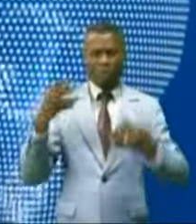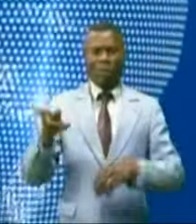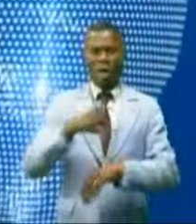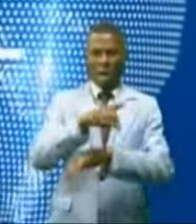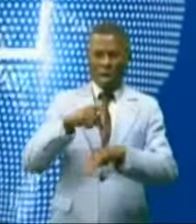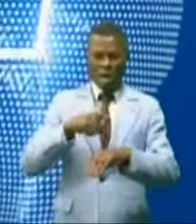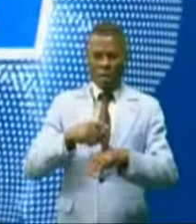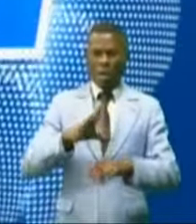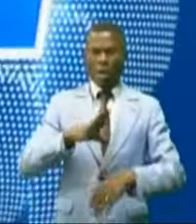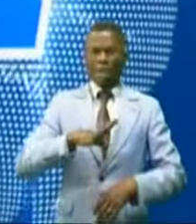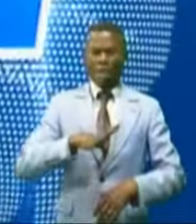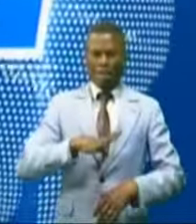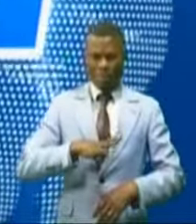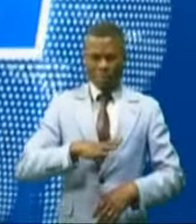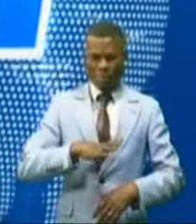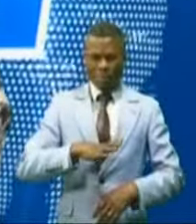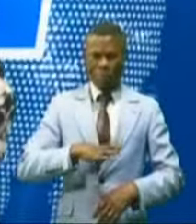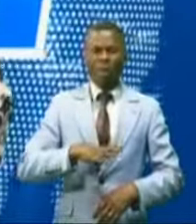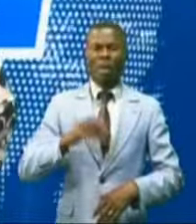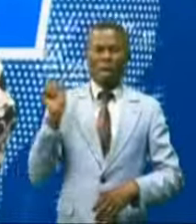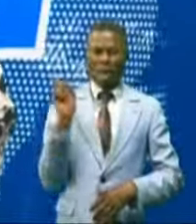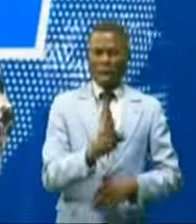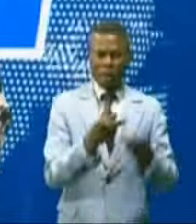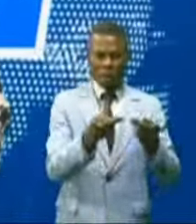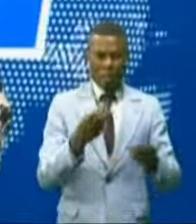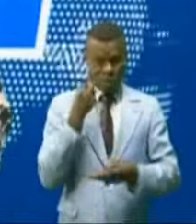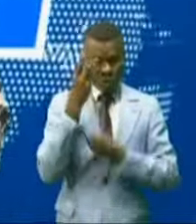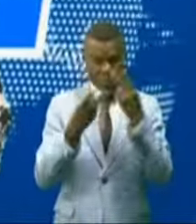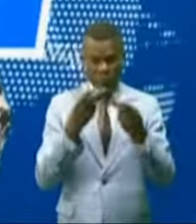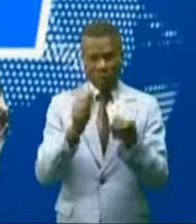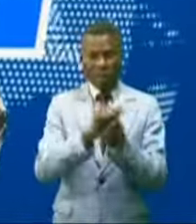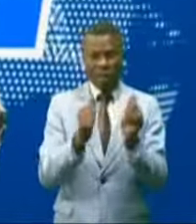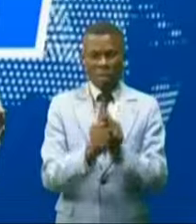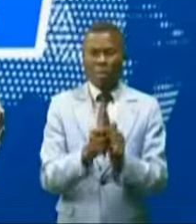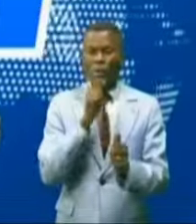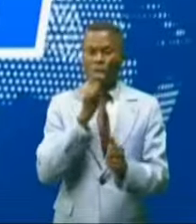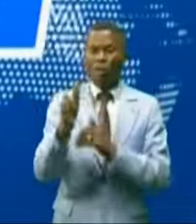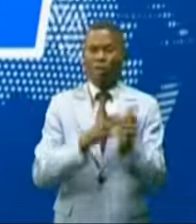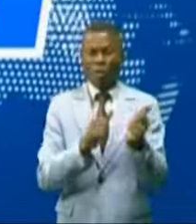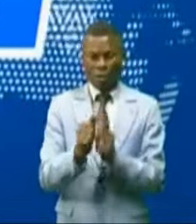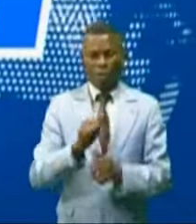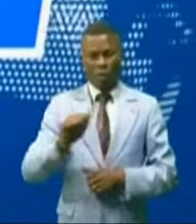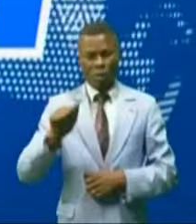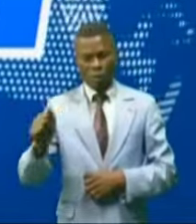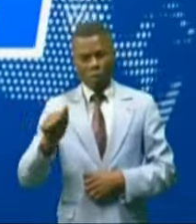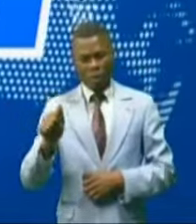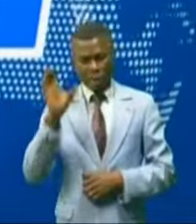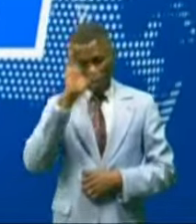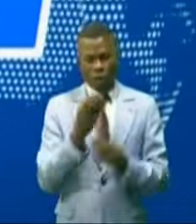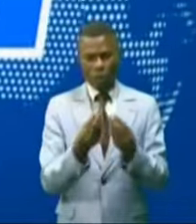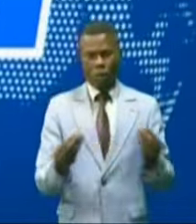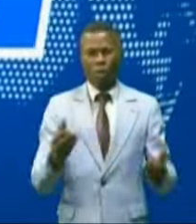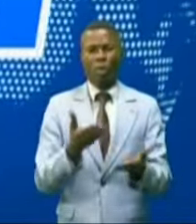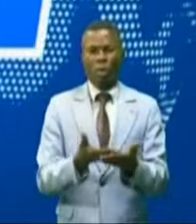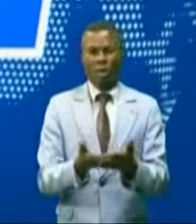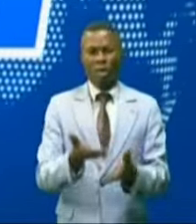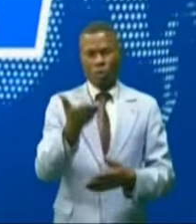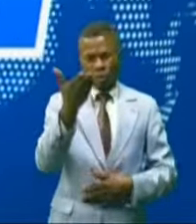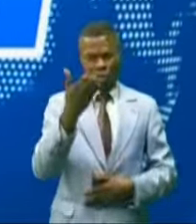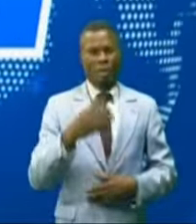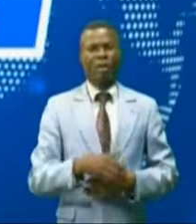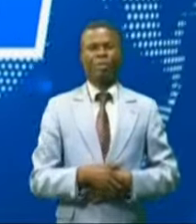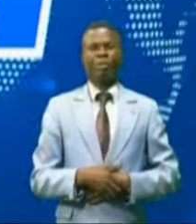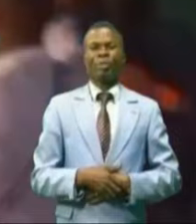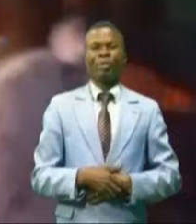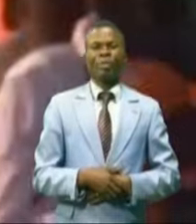province touchée par le fait est descendu sur le lieu du drame pour faire le constat et en trouver et de solutions. Reportage.